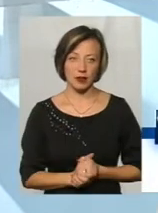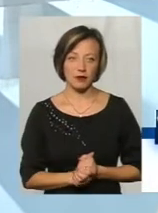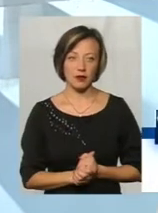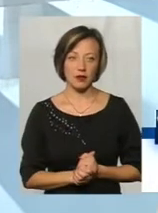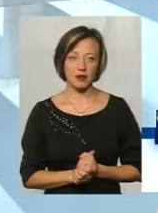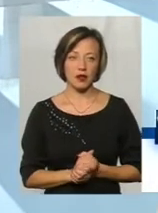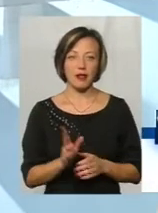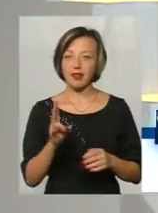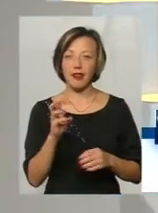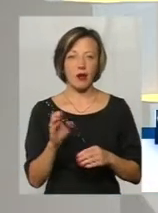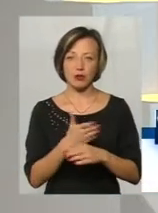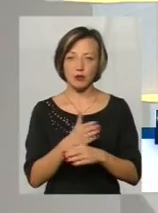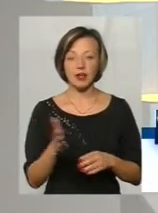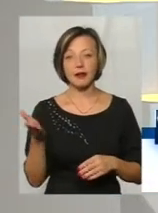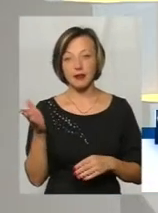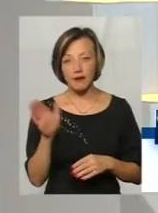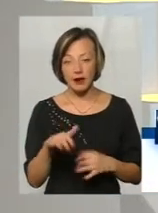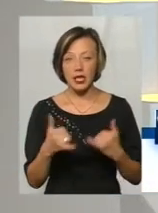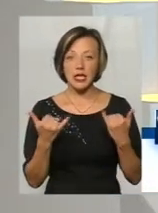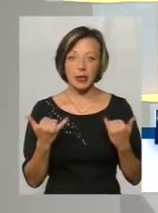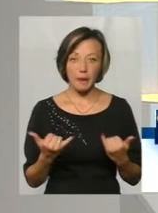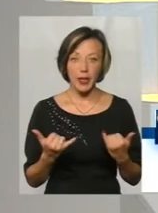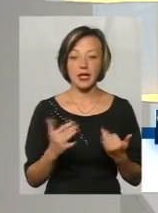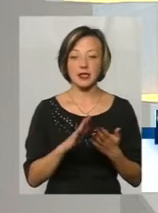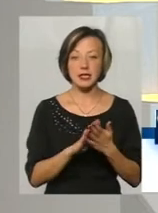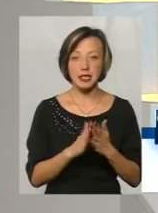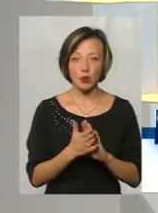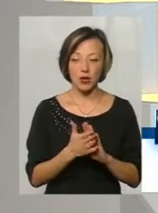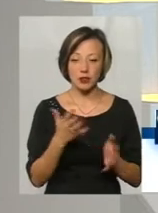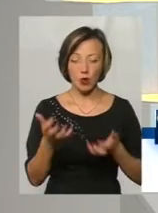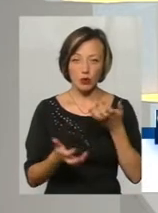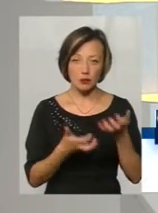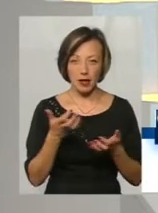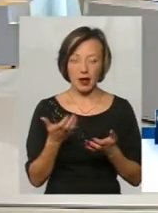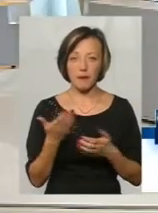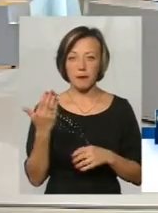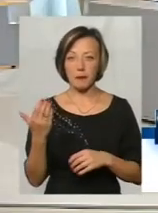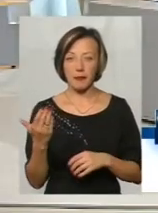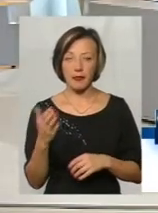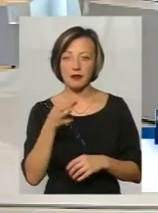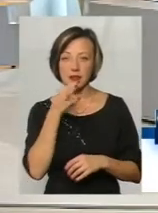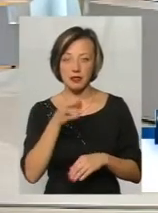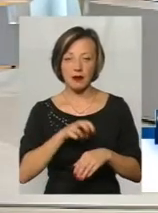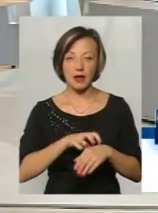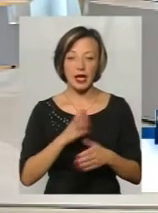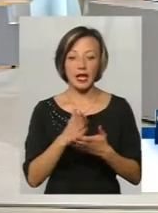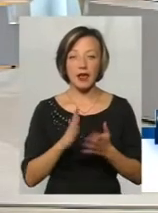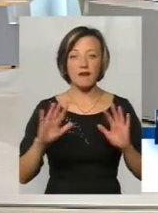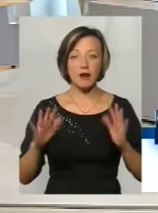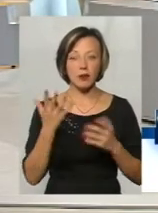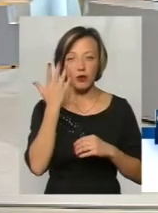не розмежовується. Але давайте тепер ситуаційно розберемо. Так, як сказав пан Кирило, от якщо є випадок,